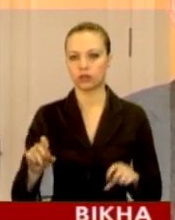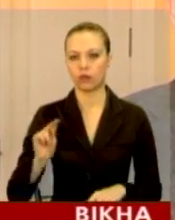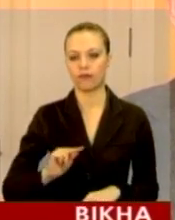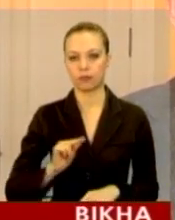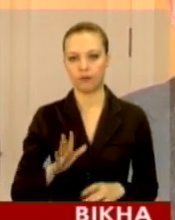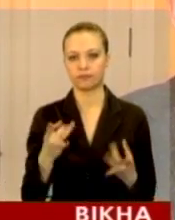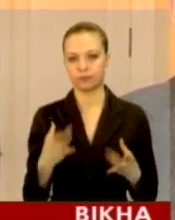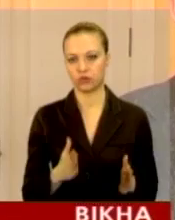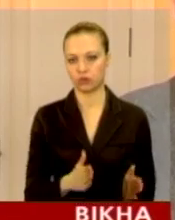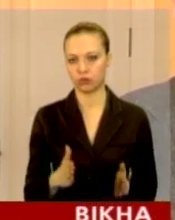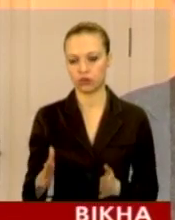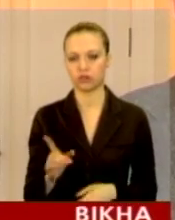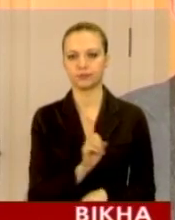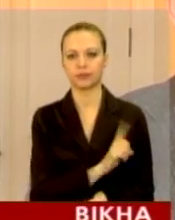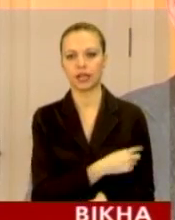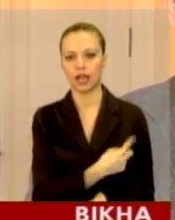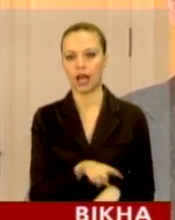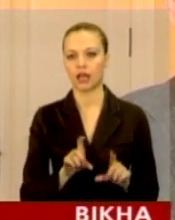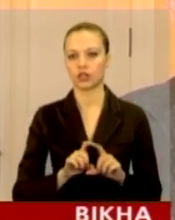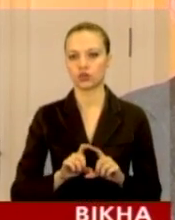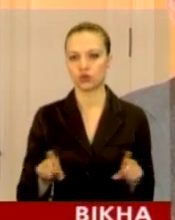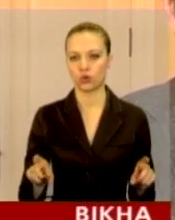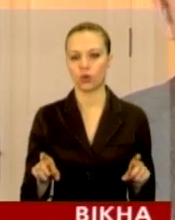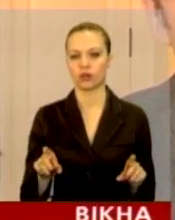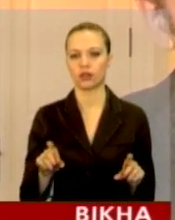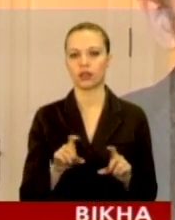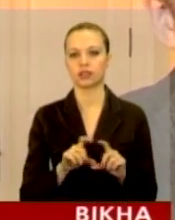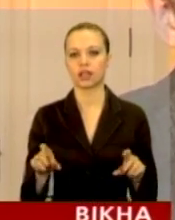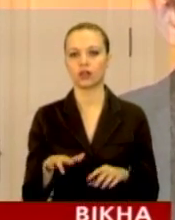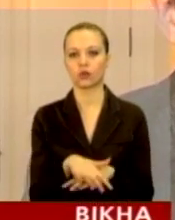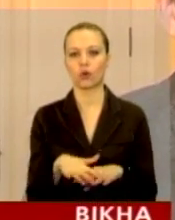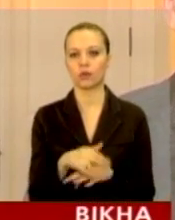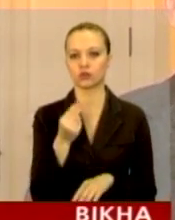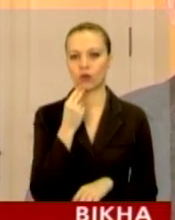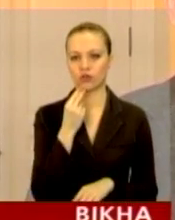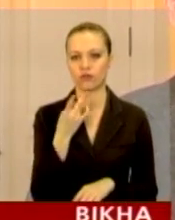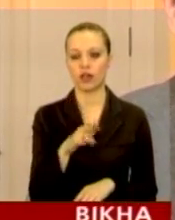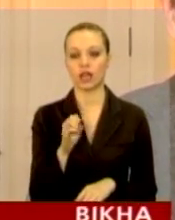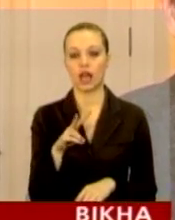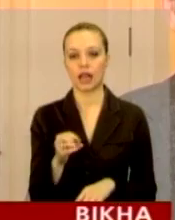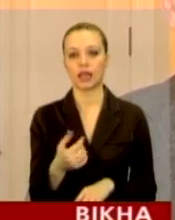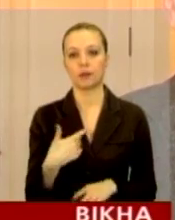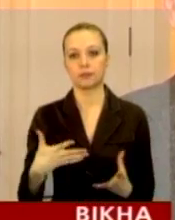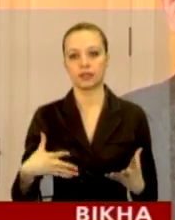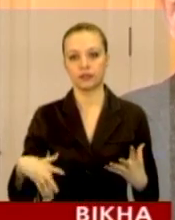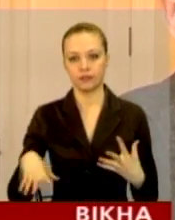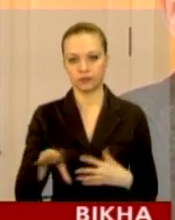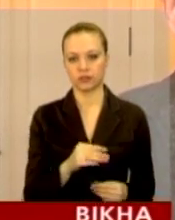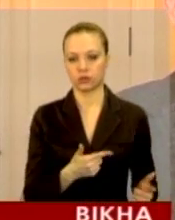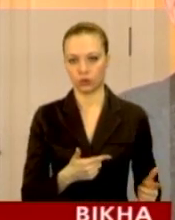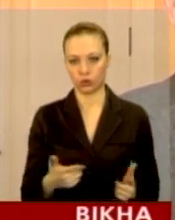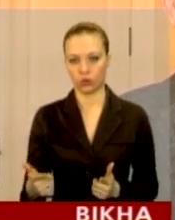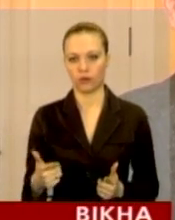працюють в звичному режимі. Лікарні, школи, заклади громадського харчування. Але ми всі